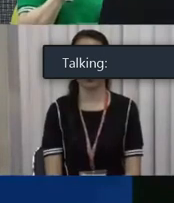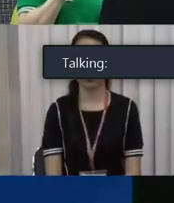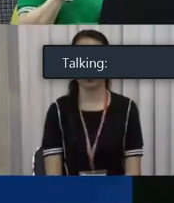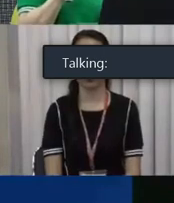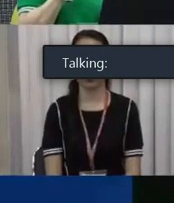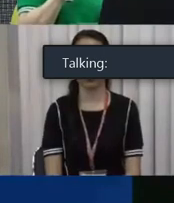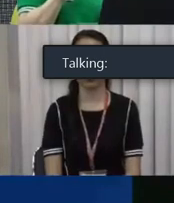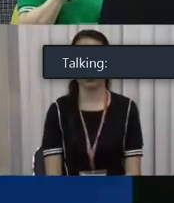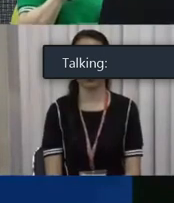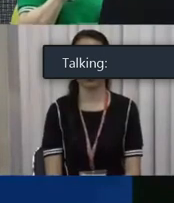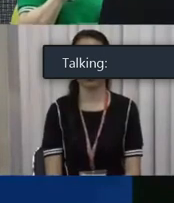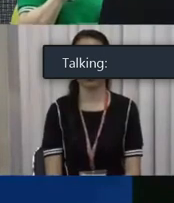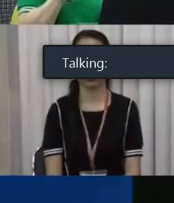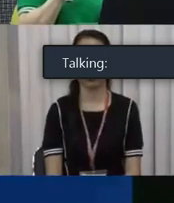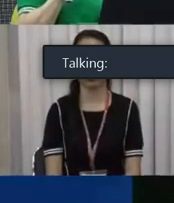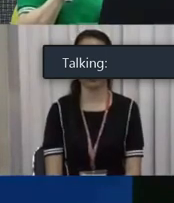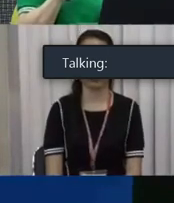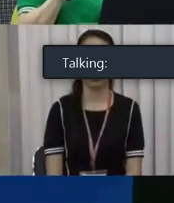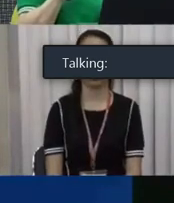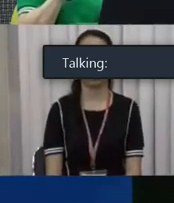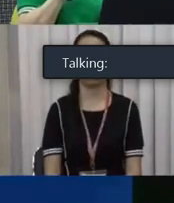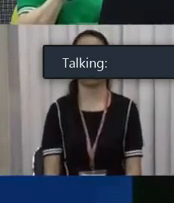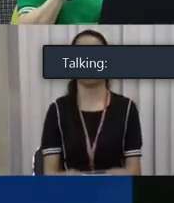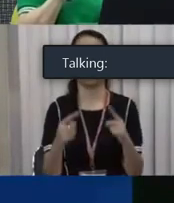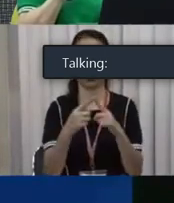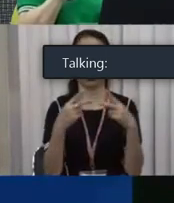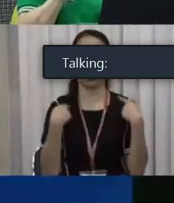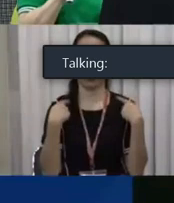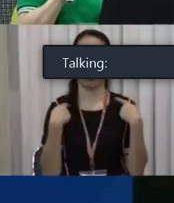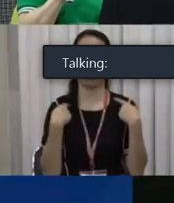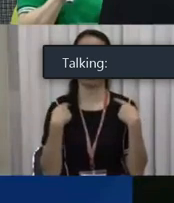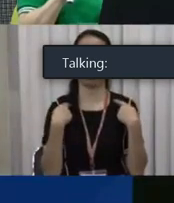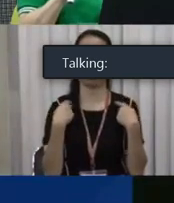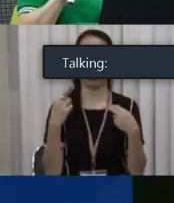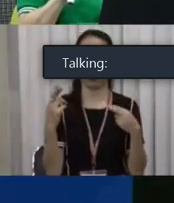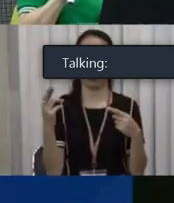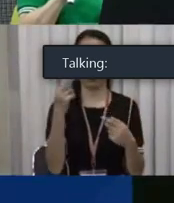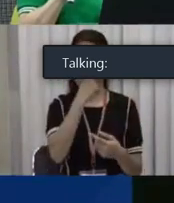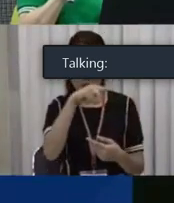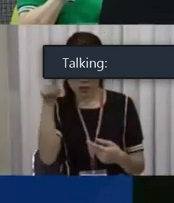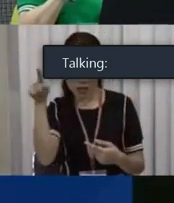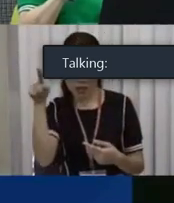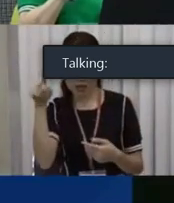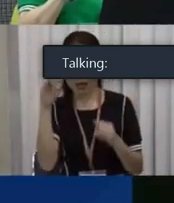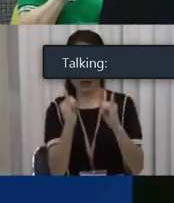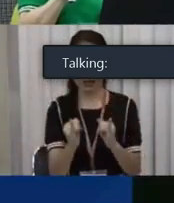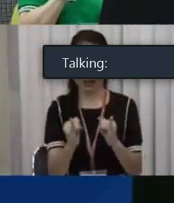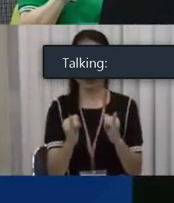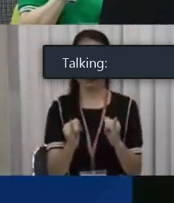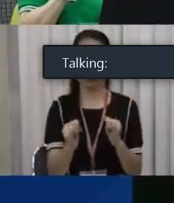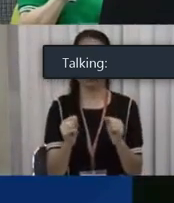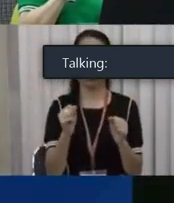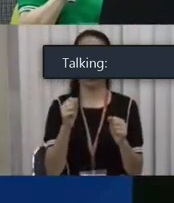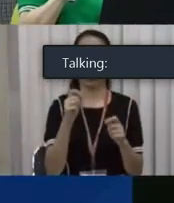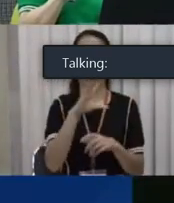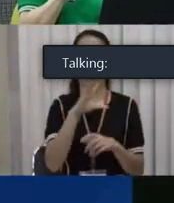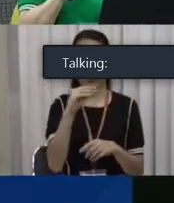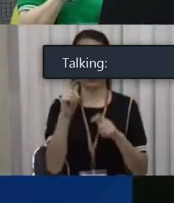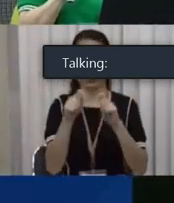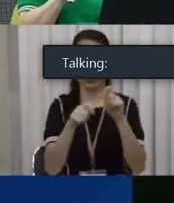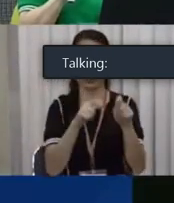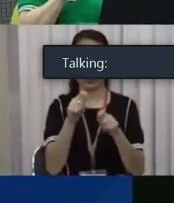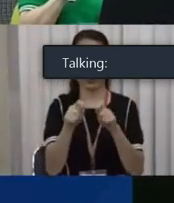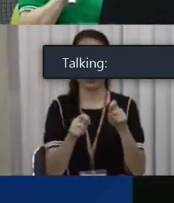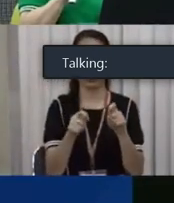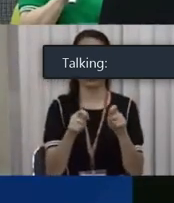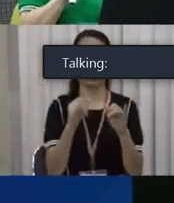mga regular nga mga inspections sa atong company. Atong susihon or i-assess na to